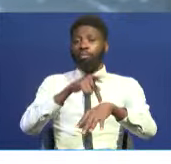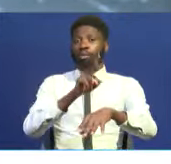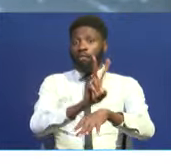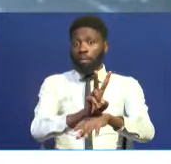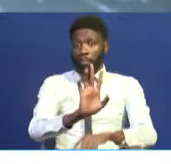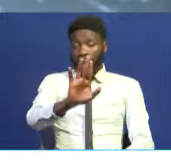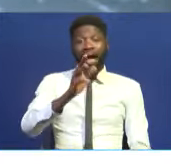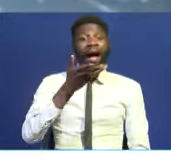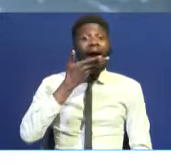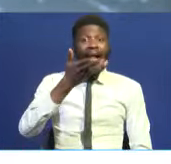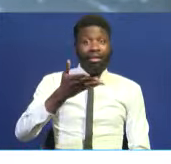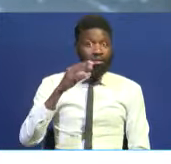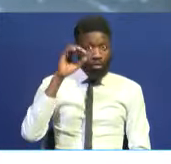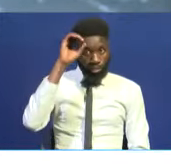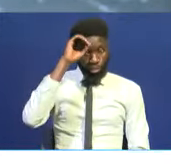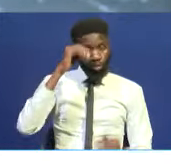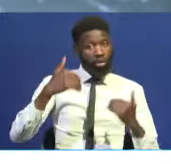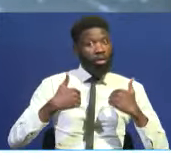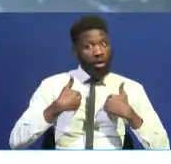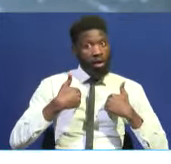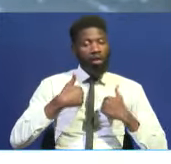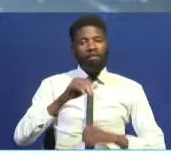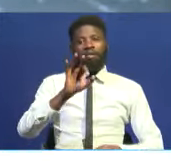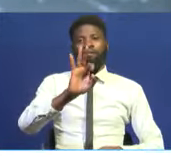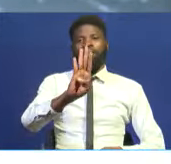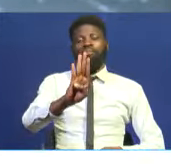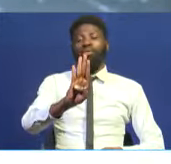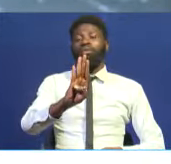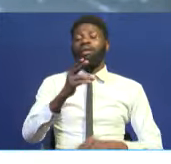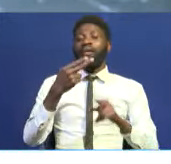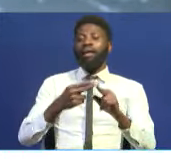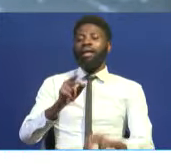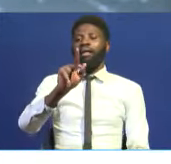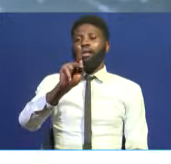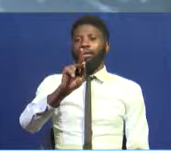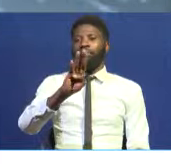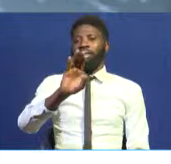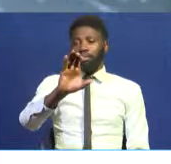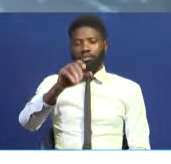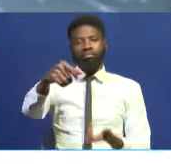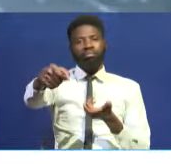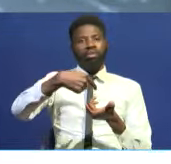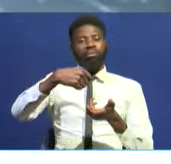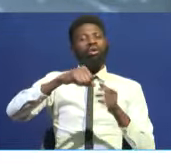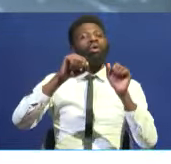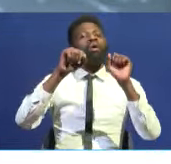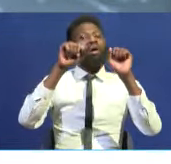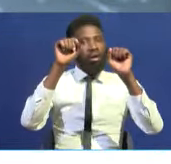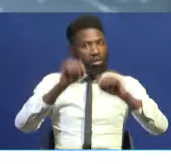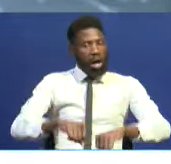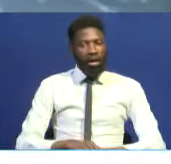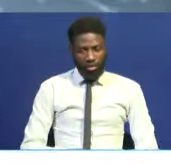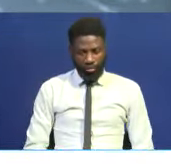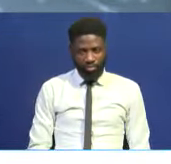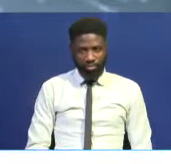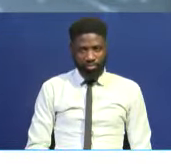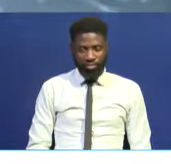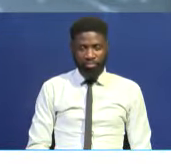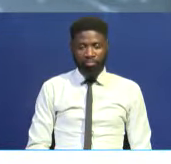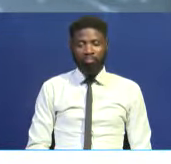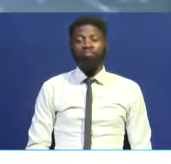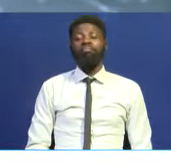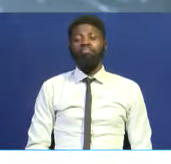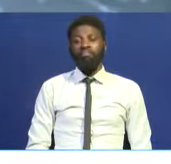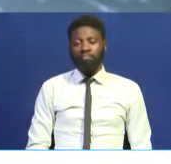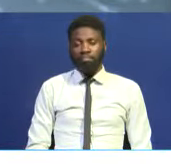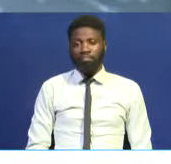yako kwenye mtandao, kwenye ukurasa wetu wa Facebook wa @KBC Channel 1, ambapo methali ya leo ni mwenye kutaka kipande cha mbegu